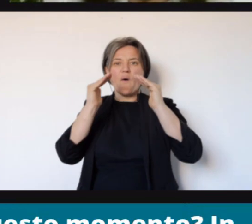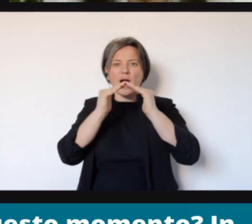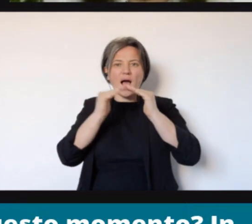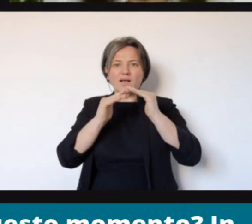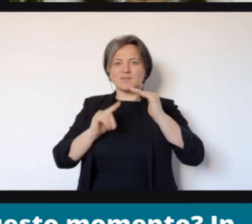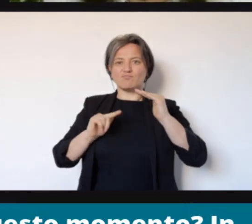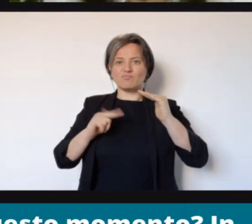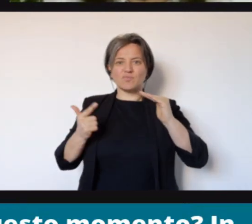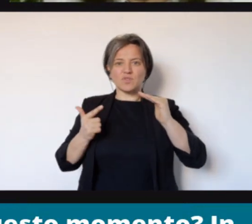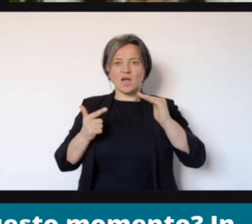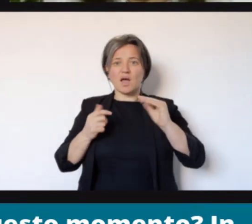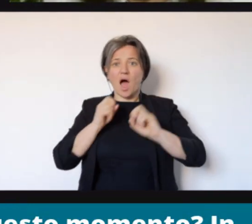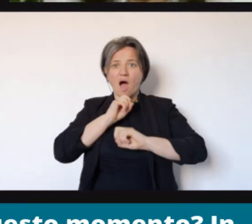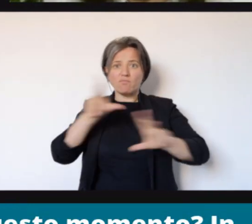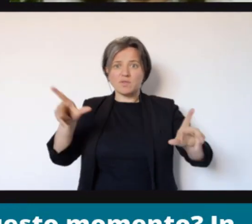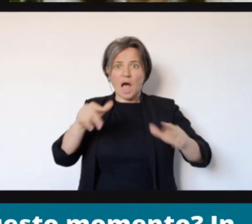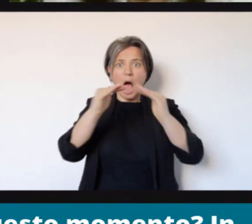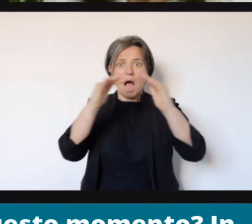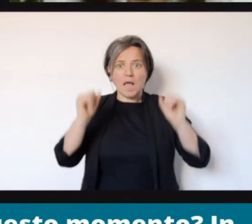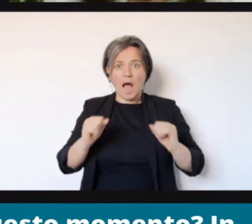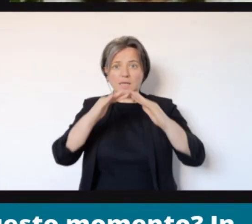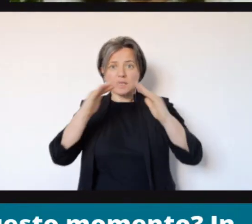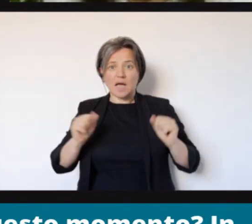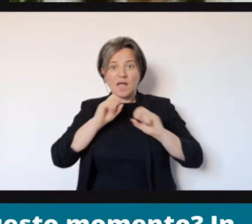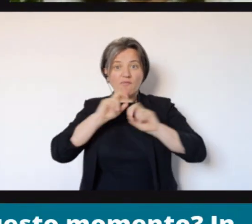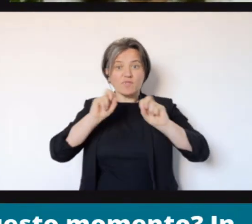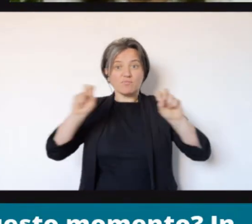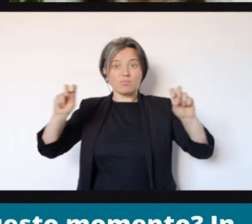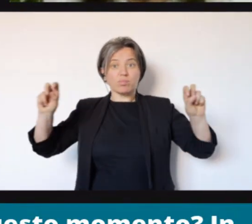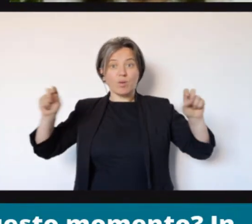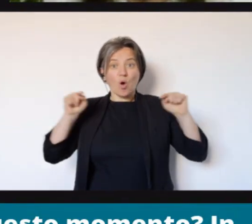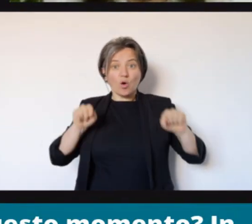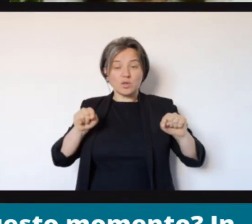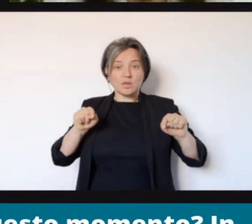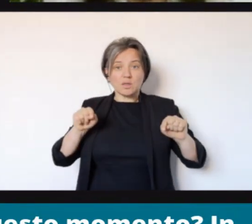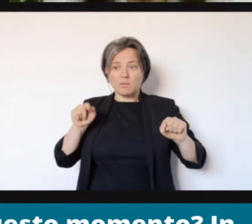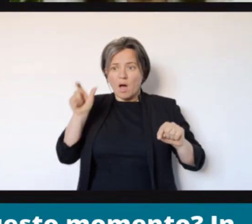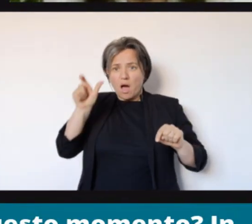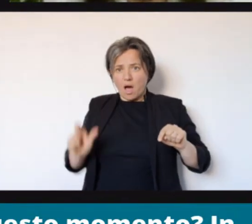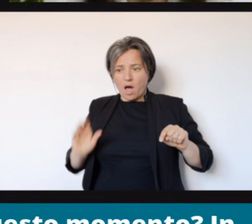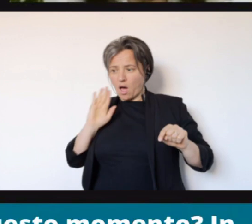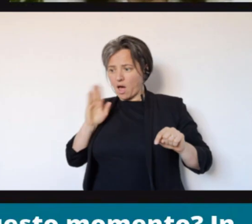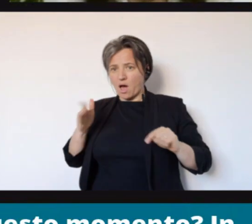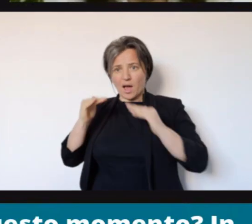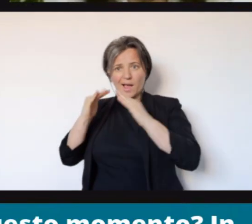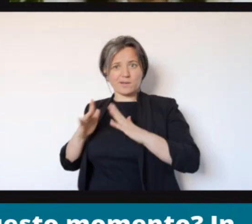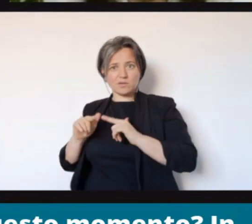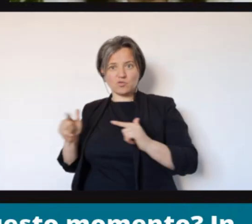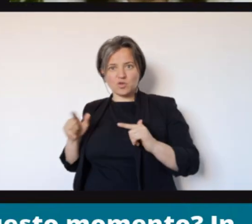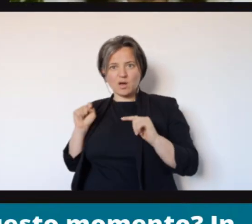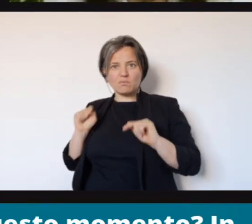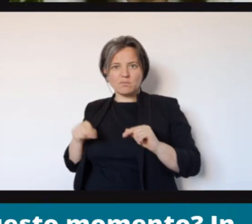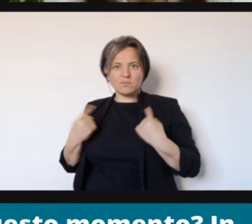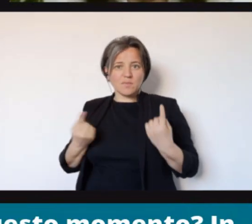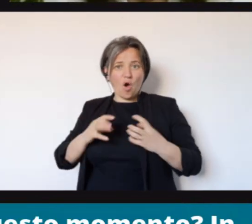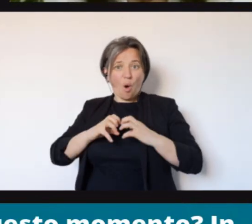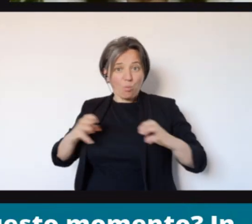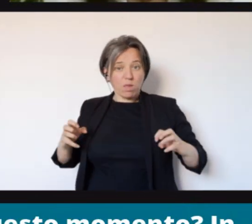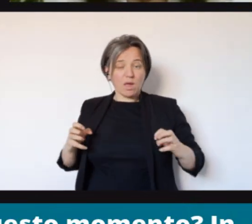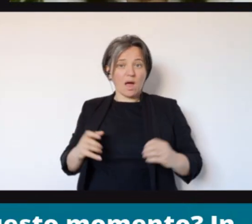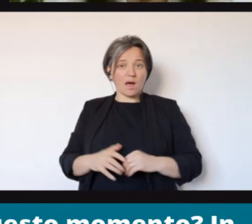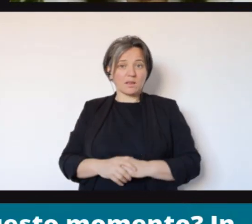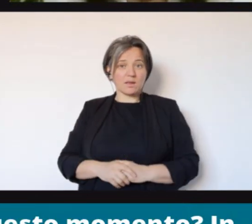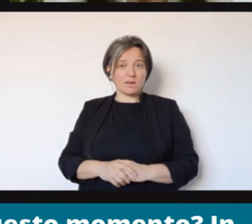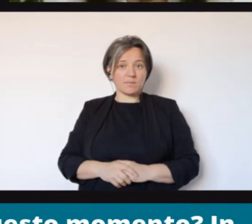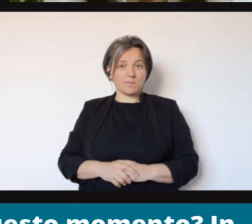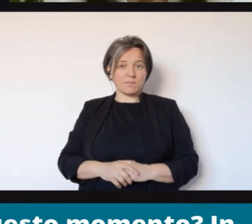tetto, quando gli dicono che bisogna rimanere a casa, diventa complicato. Per